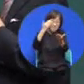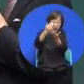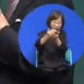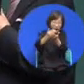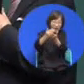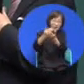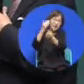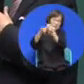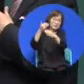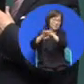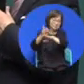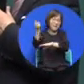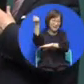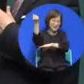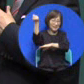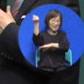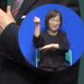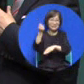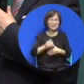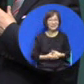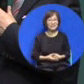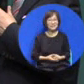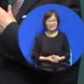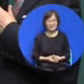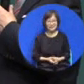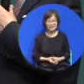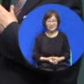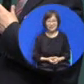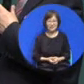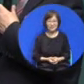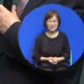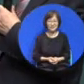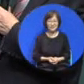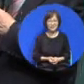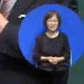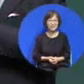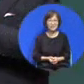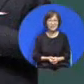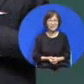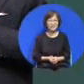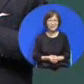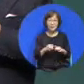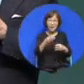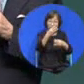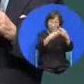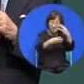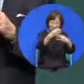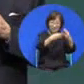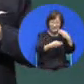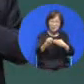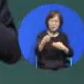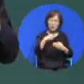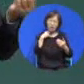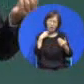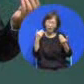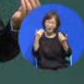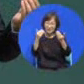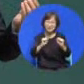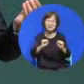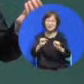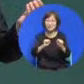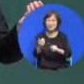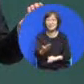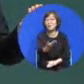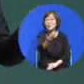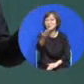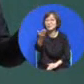no idea how much of a great works that will arise. Only God knows. 그래서 특히 헌신하는 분들, 우리 렘넌트들은요, 여러분이